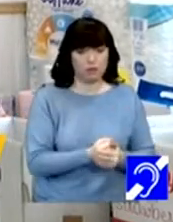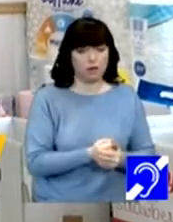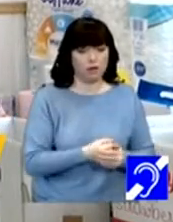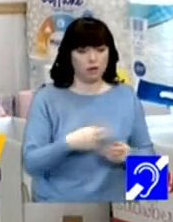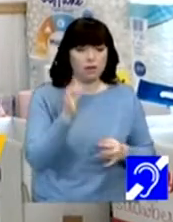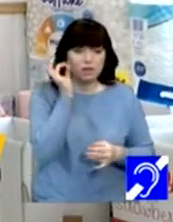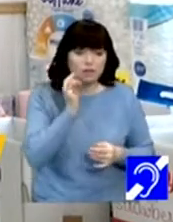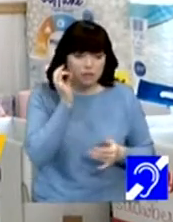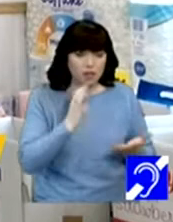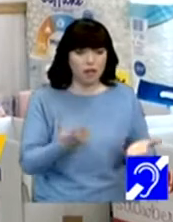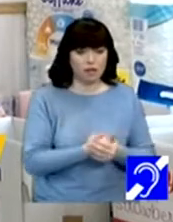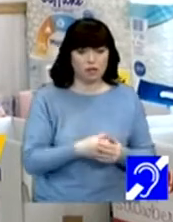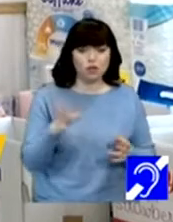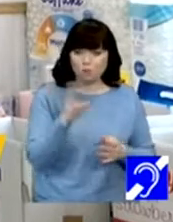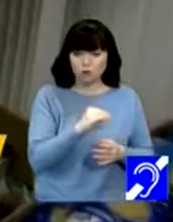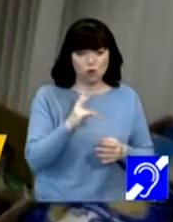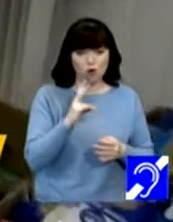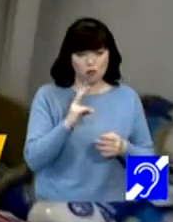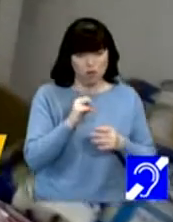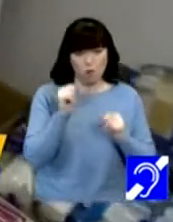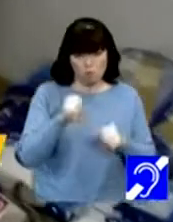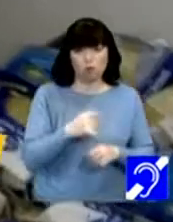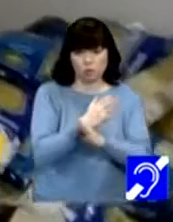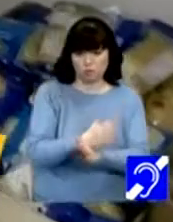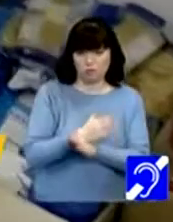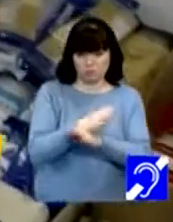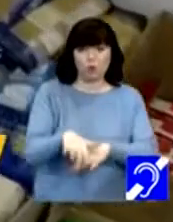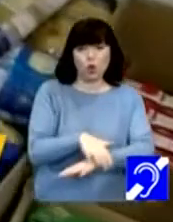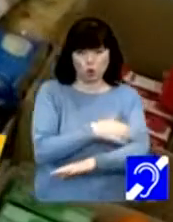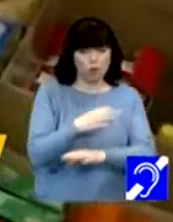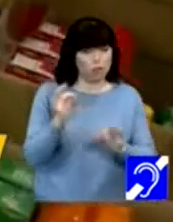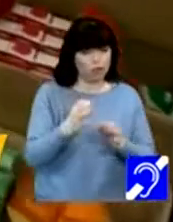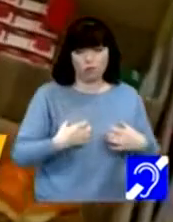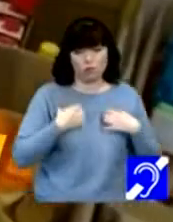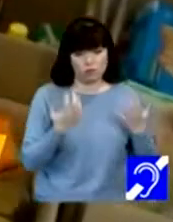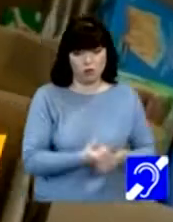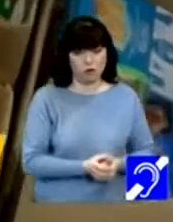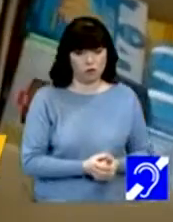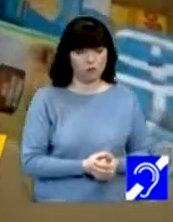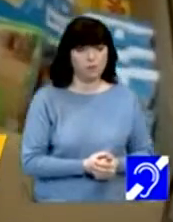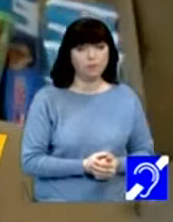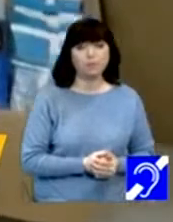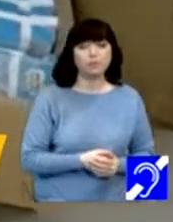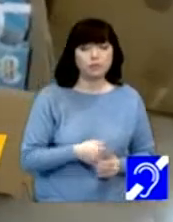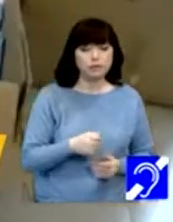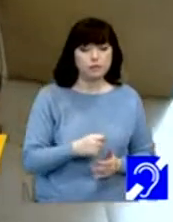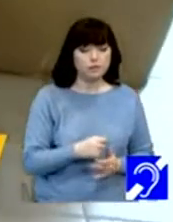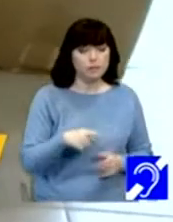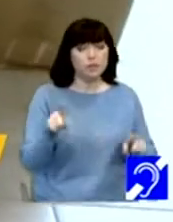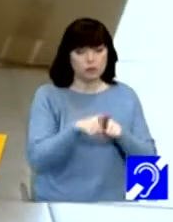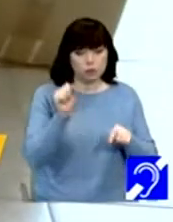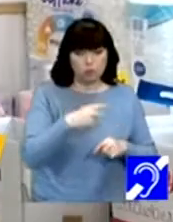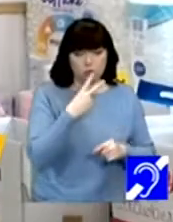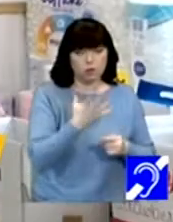neperisabile, dulciuri, tot ceea ce se poate trimite în condiții de igienă. De asemenea, pot